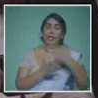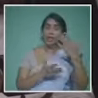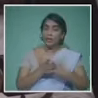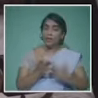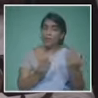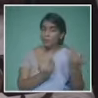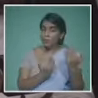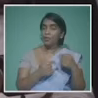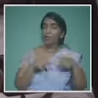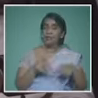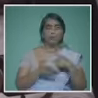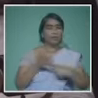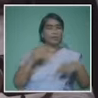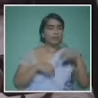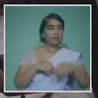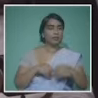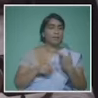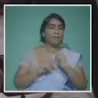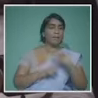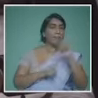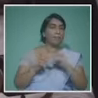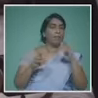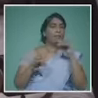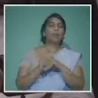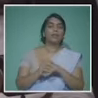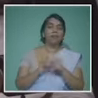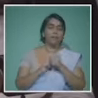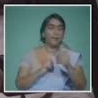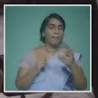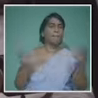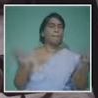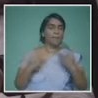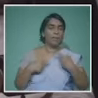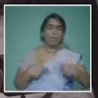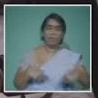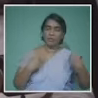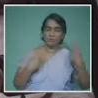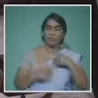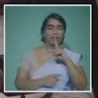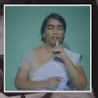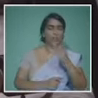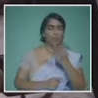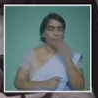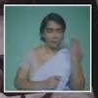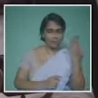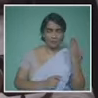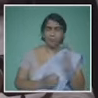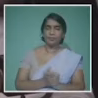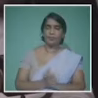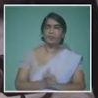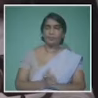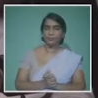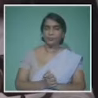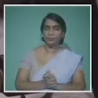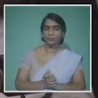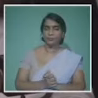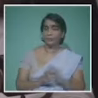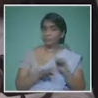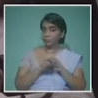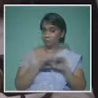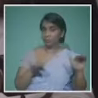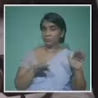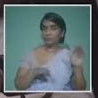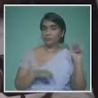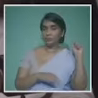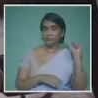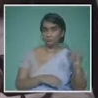එනතුරු මහමැතිවරණේ පාර්ලිමේන්තු මැතිවරණේ පවත්වන්න බෑ කියන තර්කය ඉදිරිපත් කරන්න ඕන. මම තවුනන්සලට